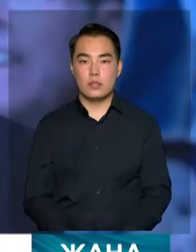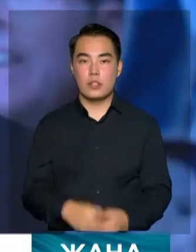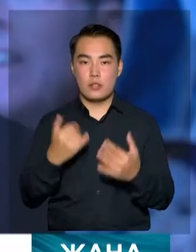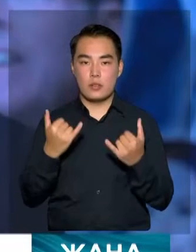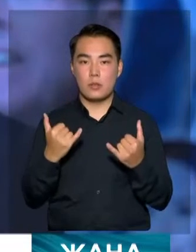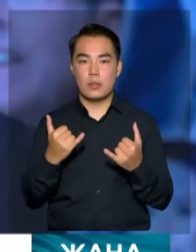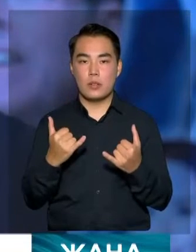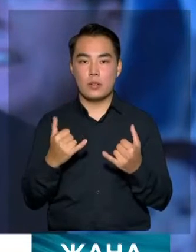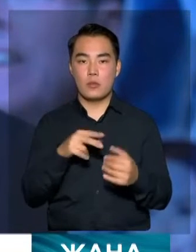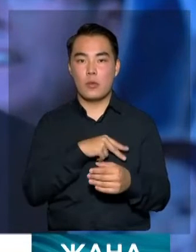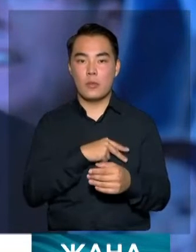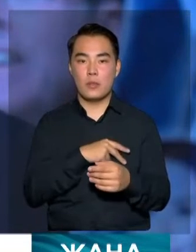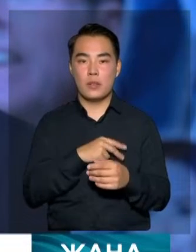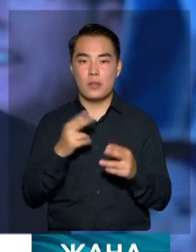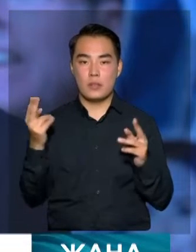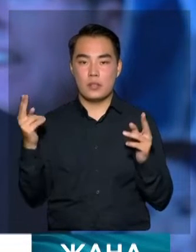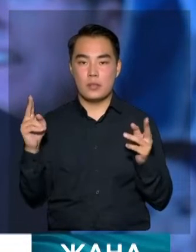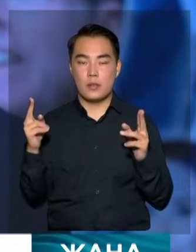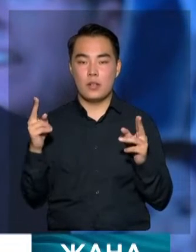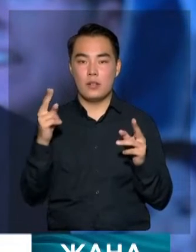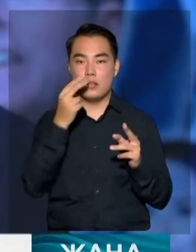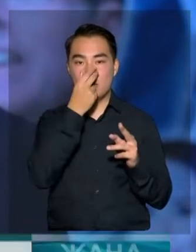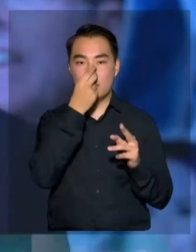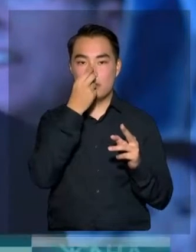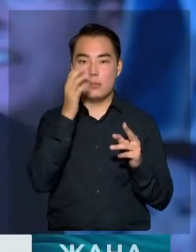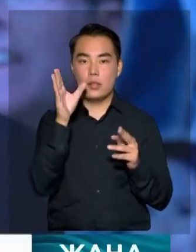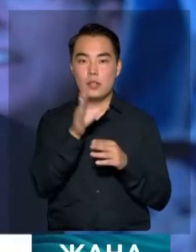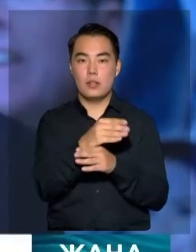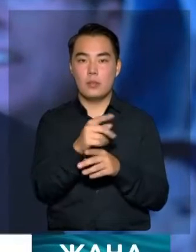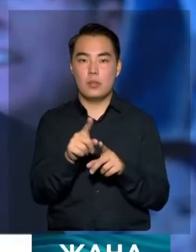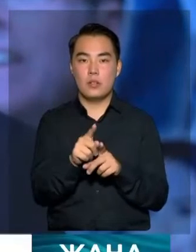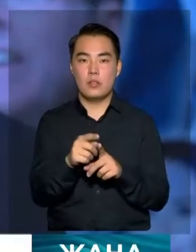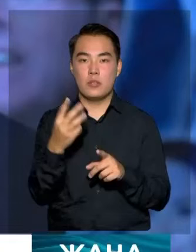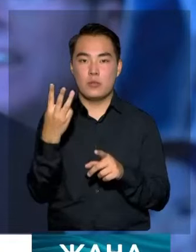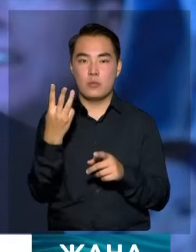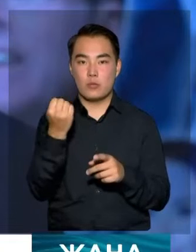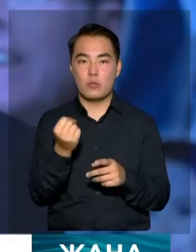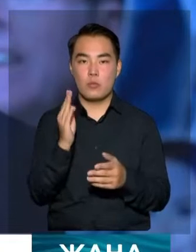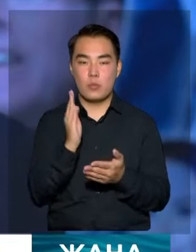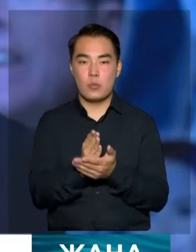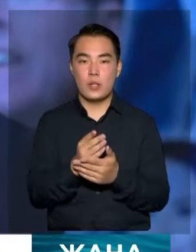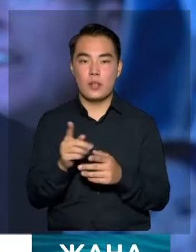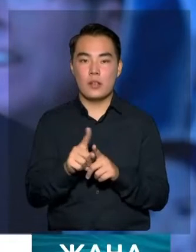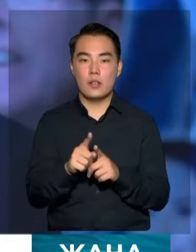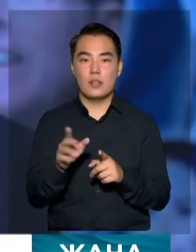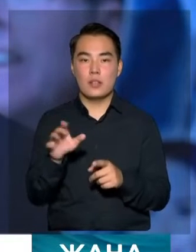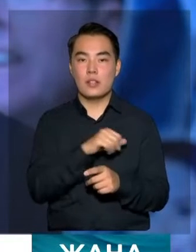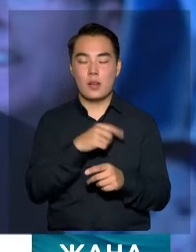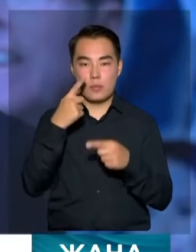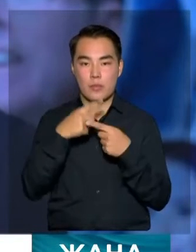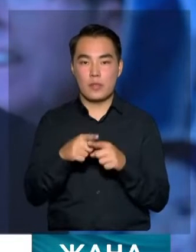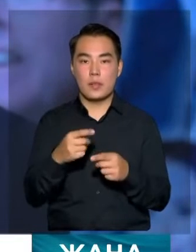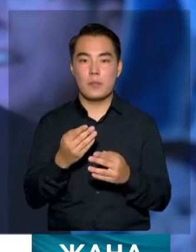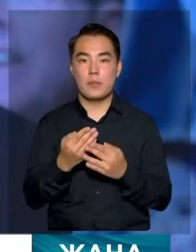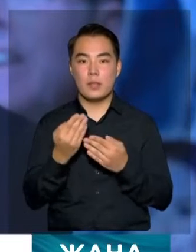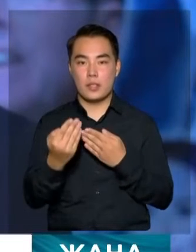Сегодня Нобелевский фестиваль охватывает... Белгілі спикерлер Астанада 3 күн бойы лекция оқиды. Олардың барлығы өз саласындағы үздіктер.